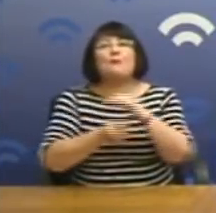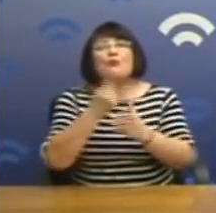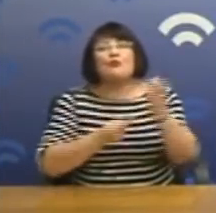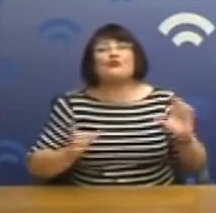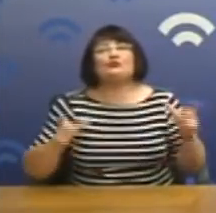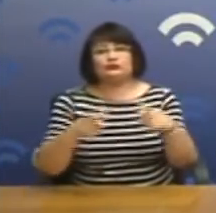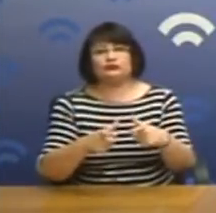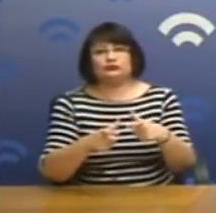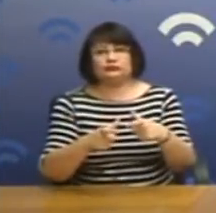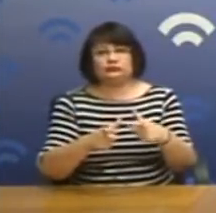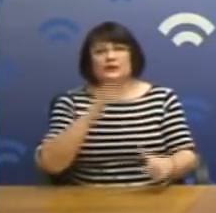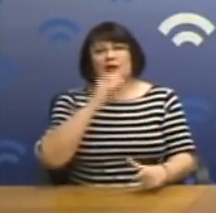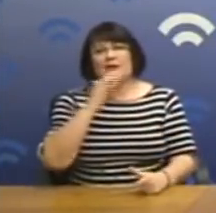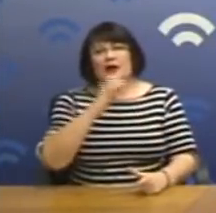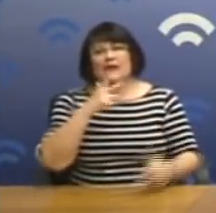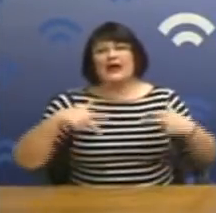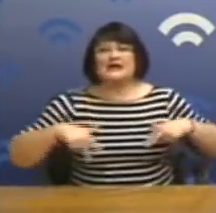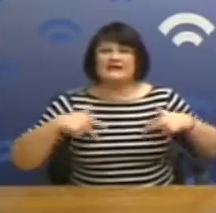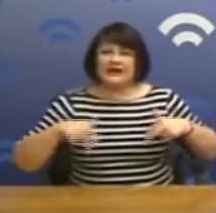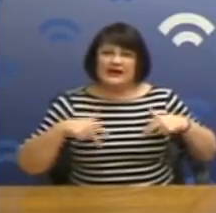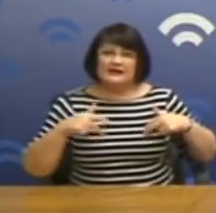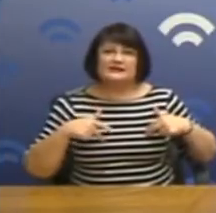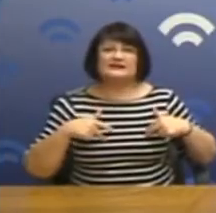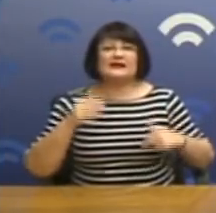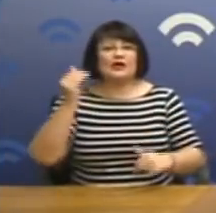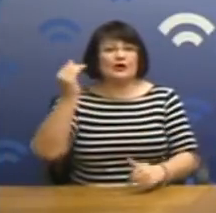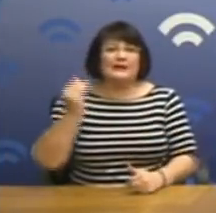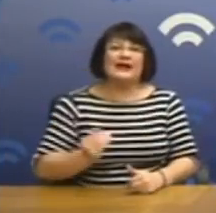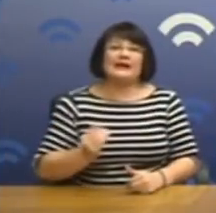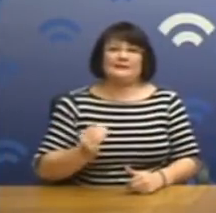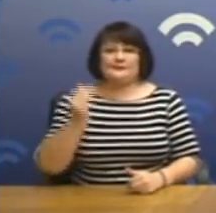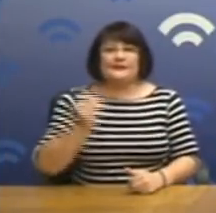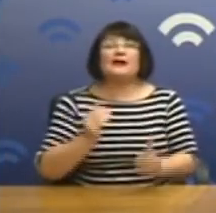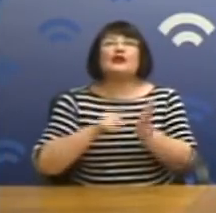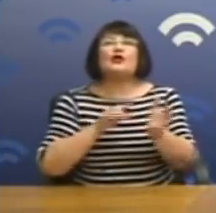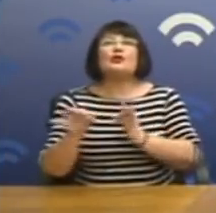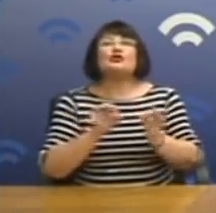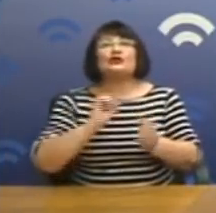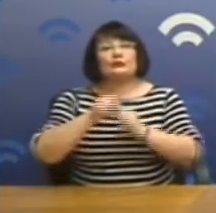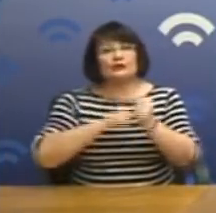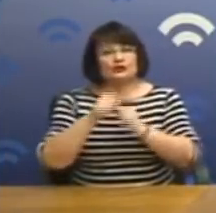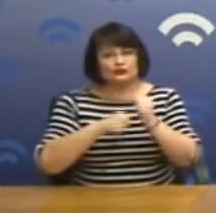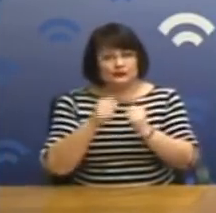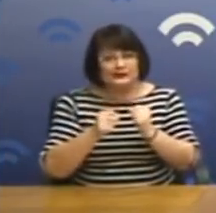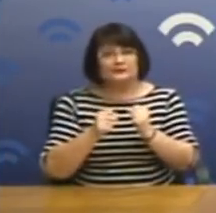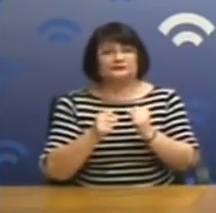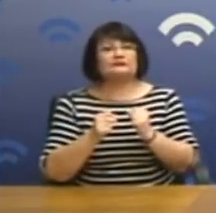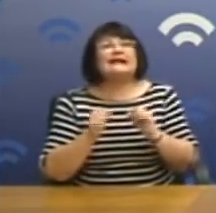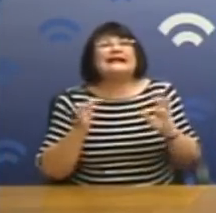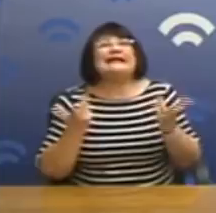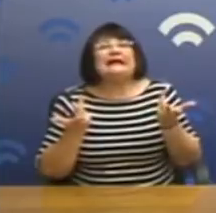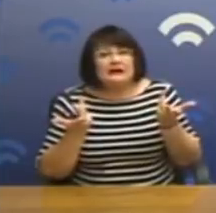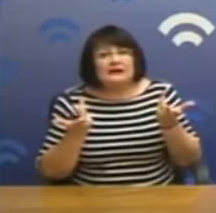παρόλα τα μεγάλα λόγια της κυβέρνησης. Ταυτόχρονα, το νομοσχέδιο επιχειρεί να αντιμετωπίσει το προσφυγικό ζήτημα